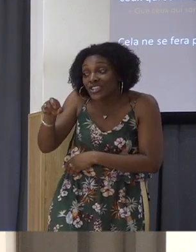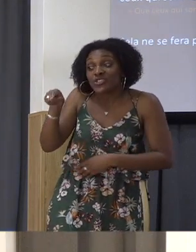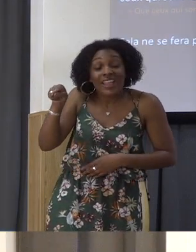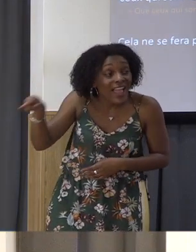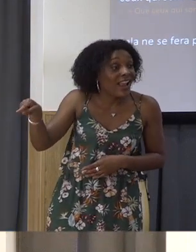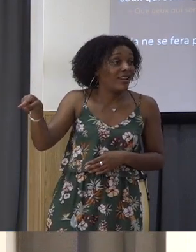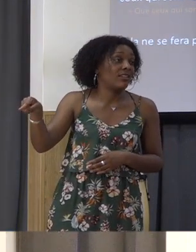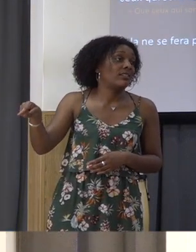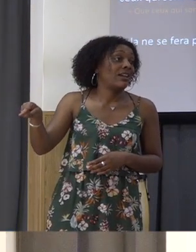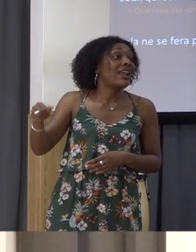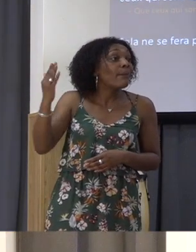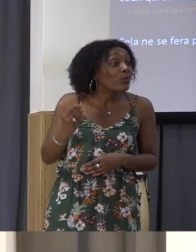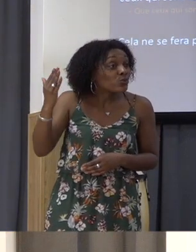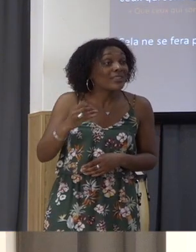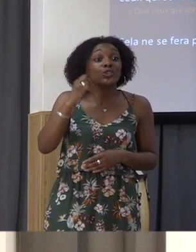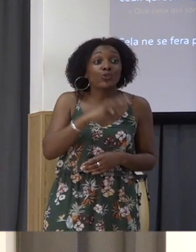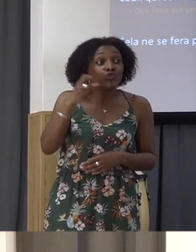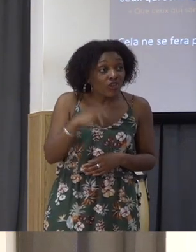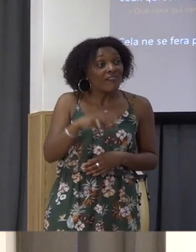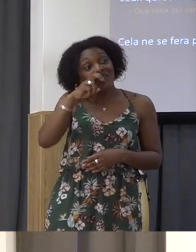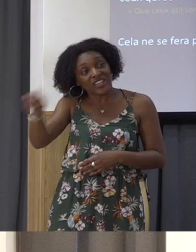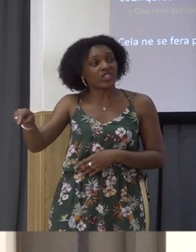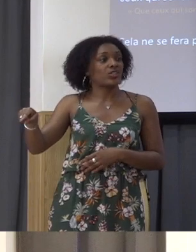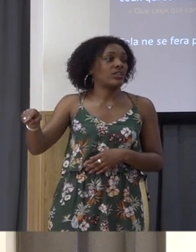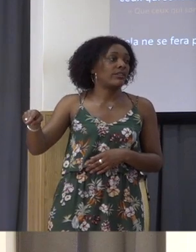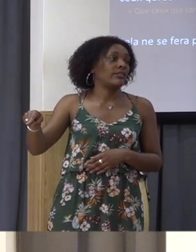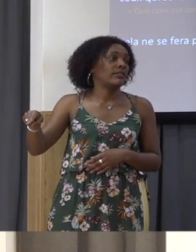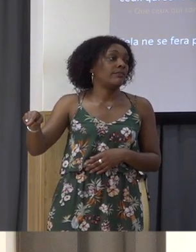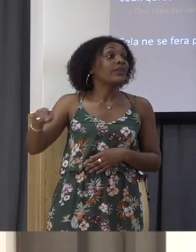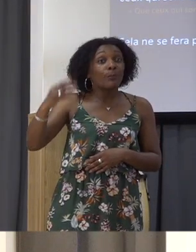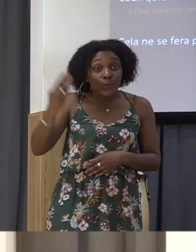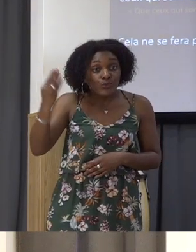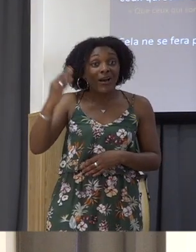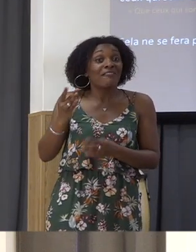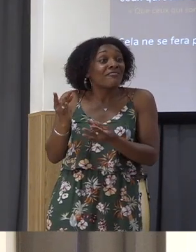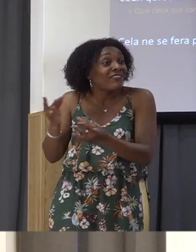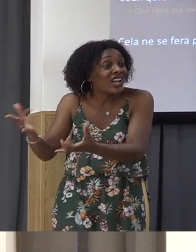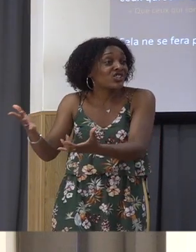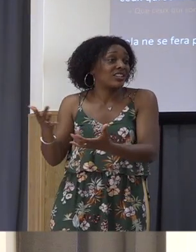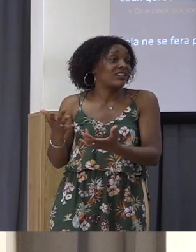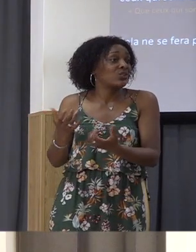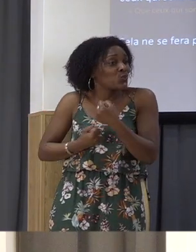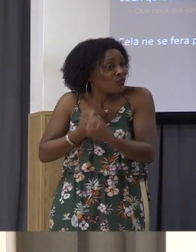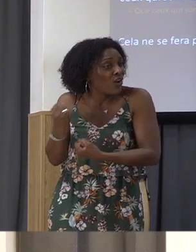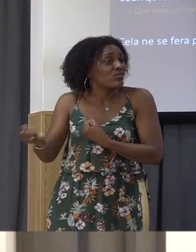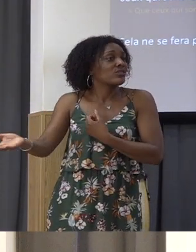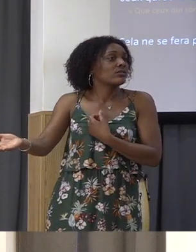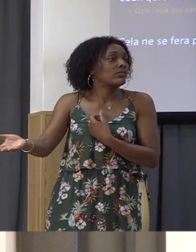là l'urgence, parce que c'était là la fragilité.